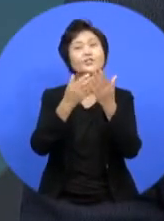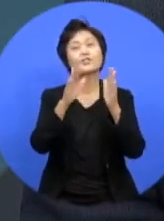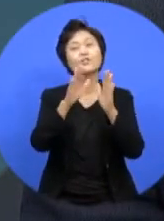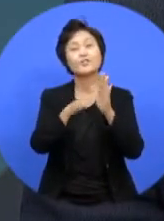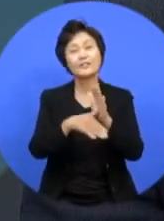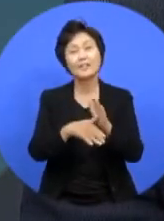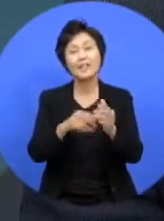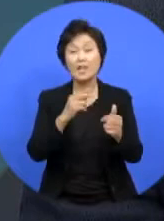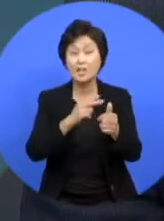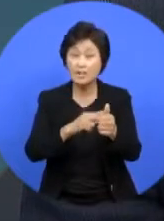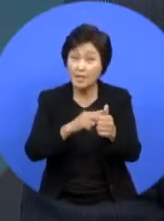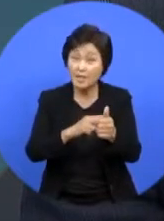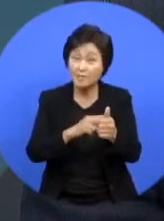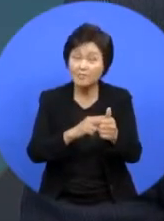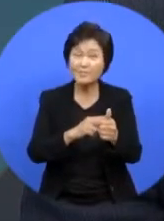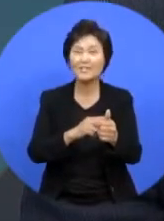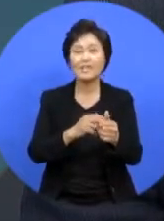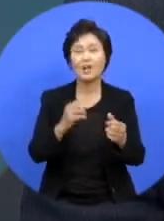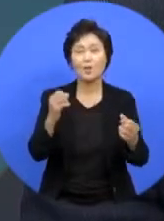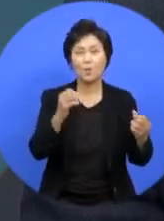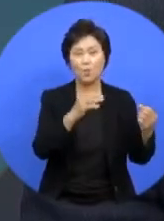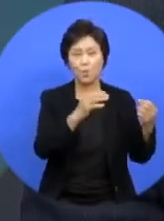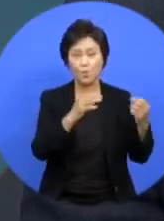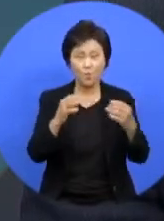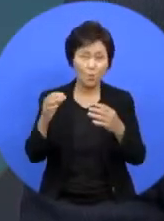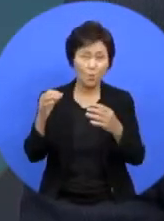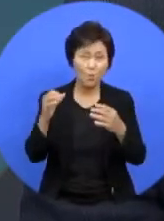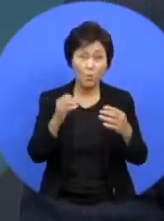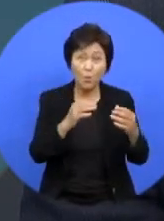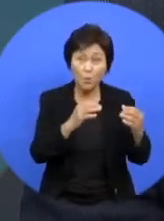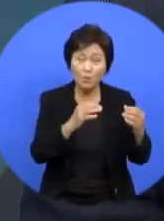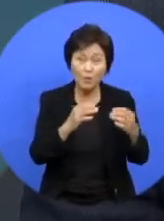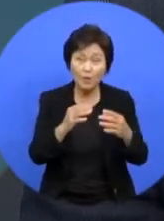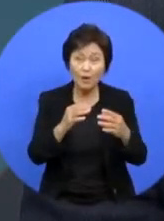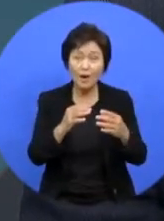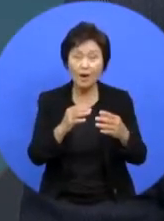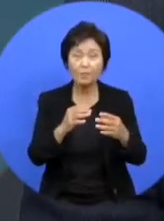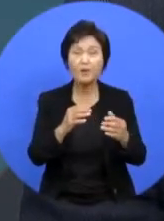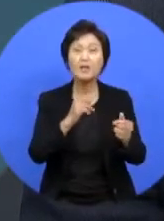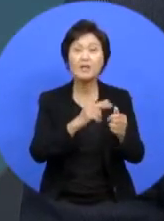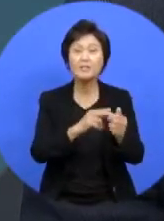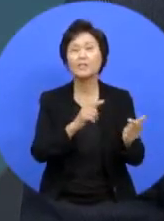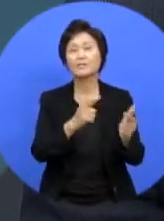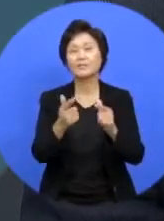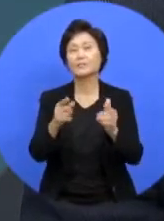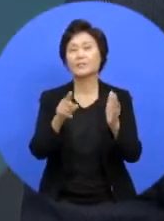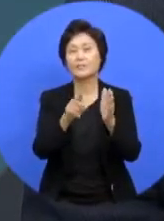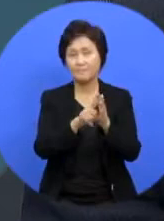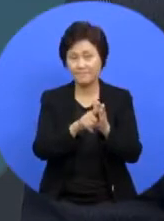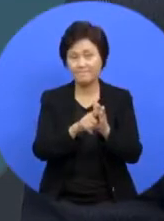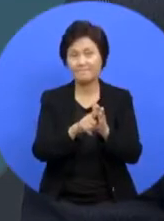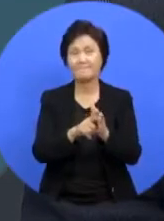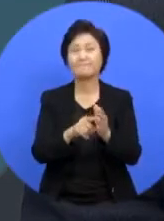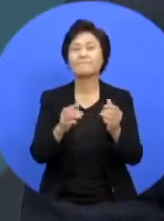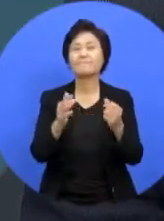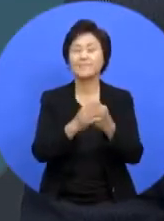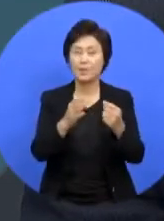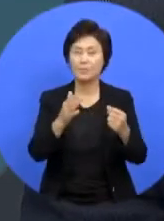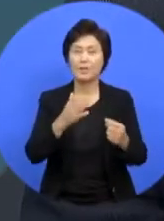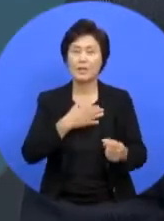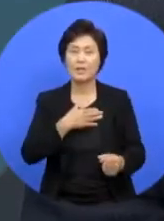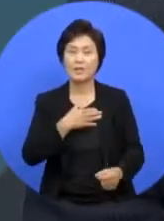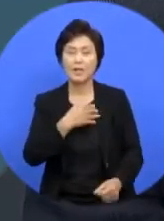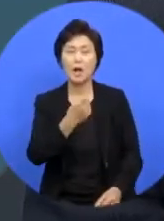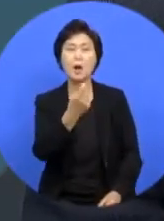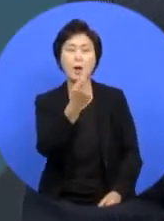선생님들하고 대화를 많이 하면서 또 믿음의 선생님들이시다 보니까 제가 배울 수 있는 점도 정말 많았고 또